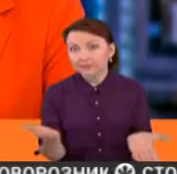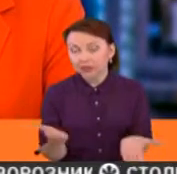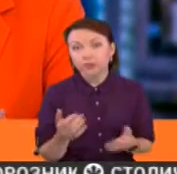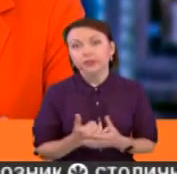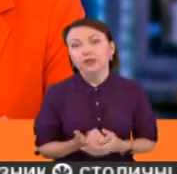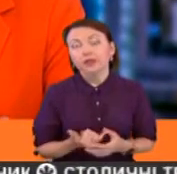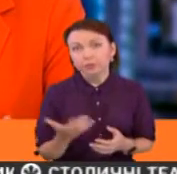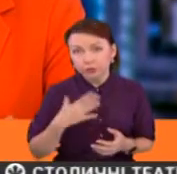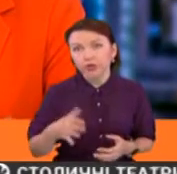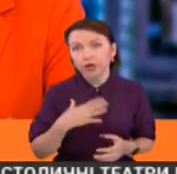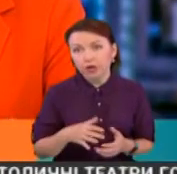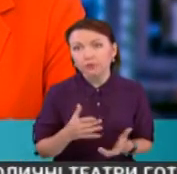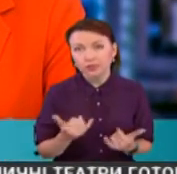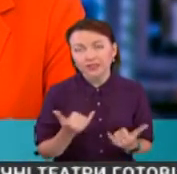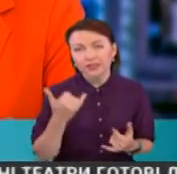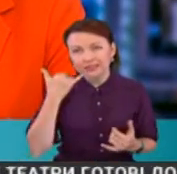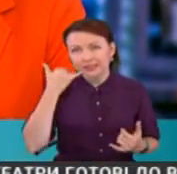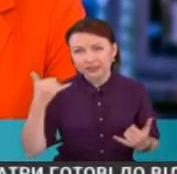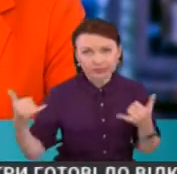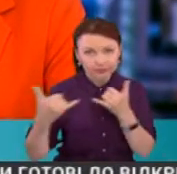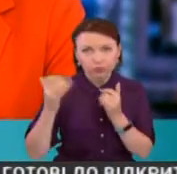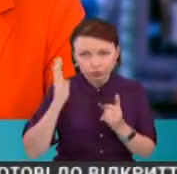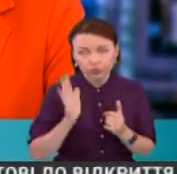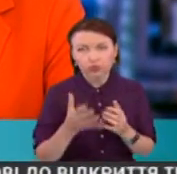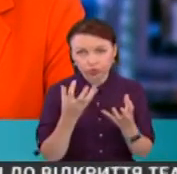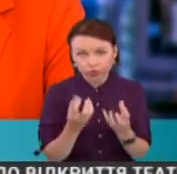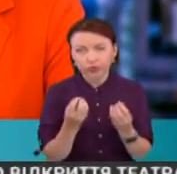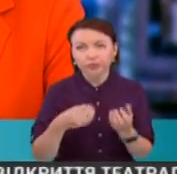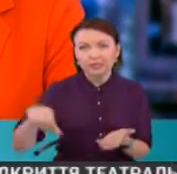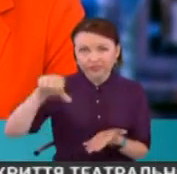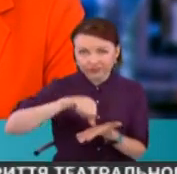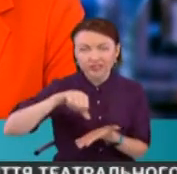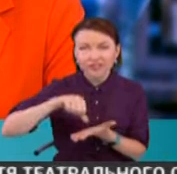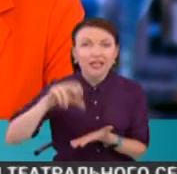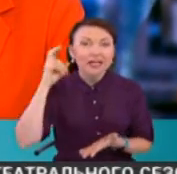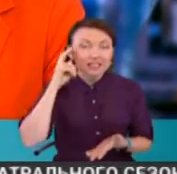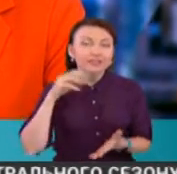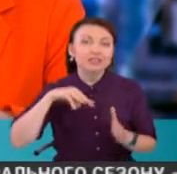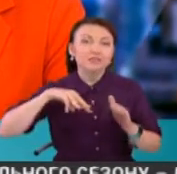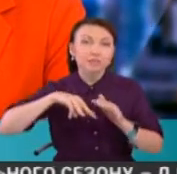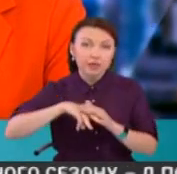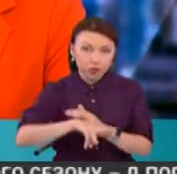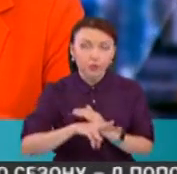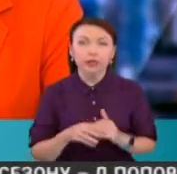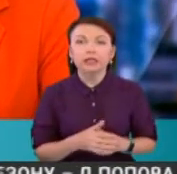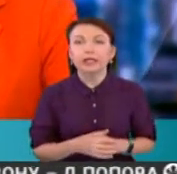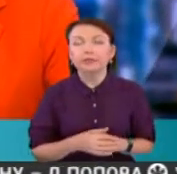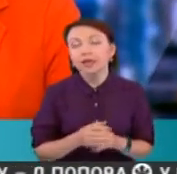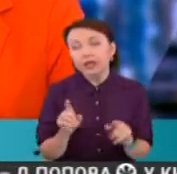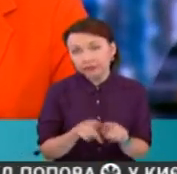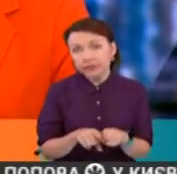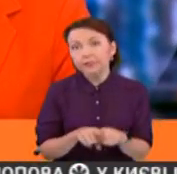маємо і чекаємо з нами на прямому зв'язку. Будуть ще і представники із Київського метрополітену. Тим не